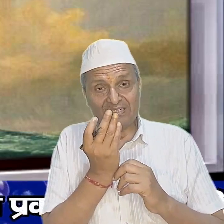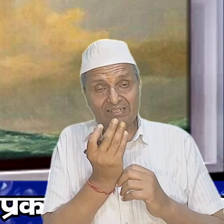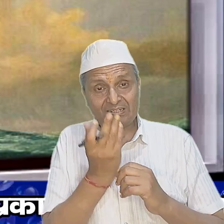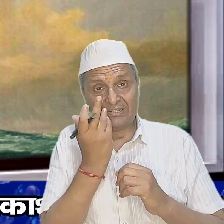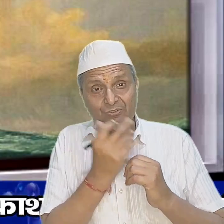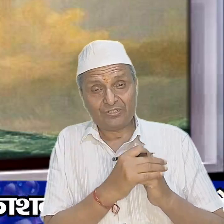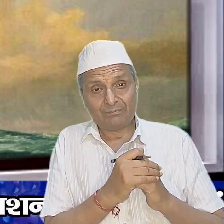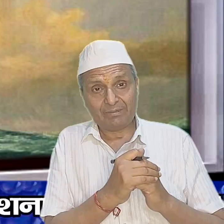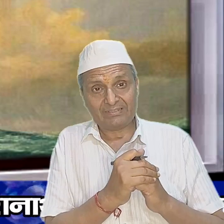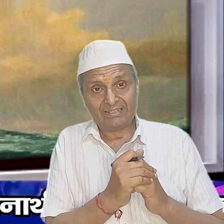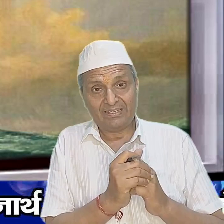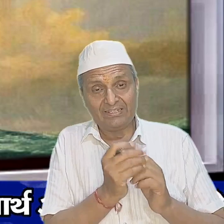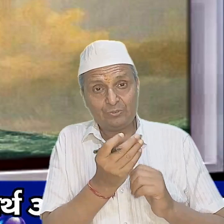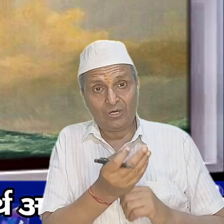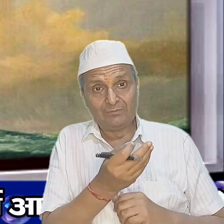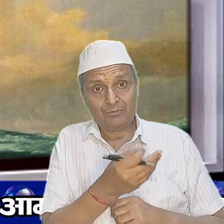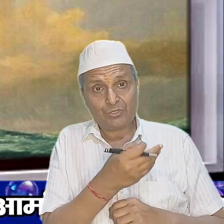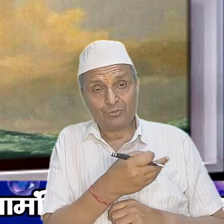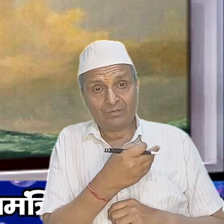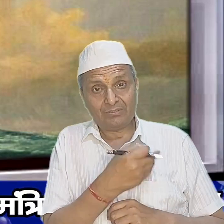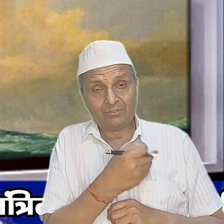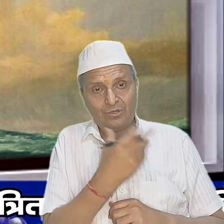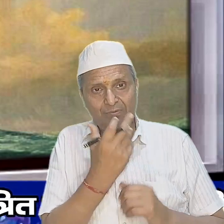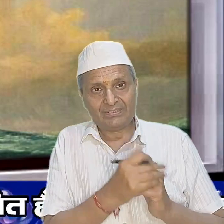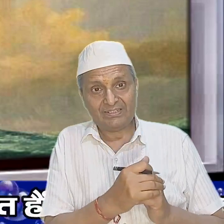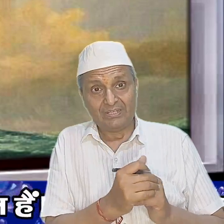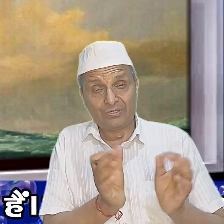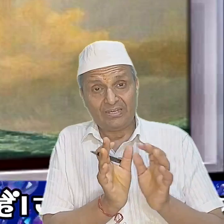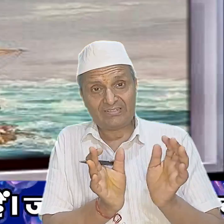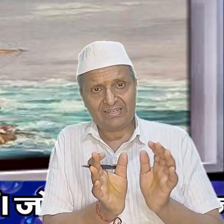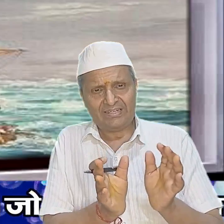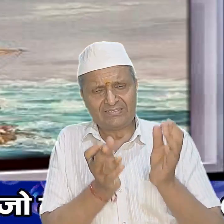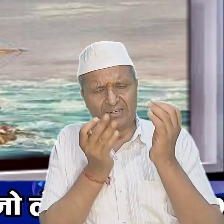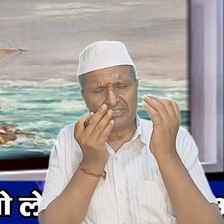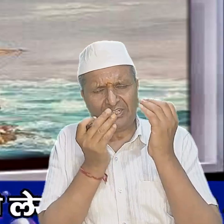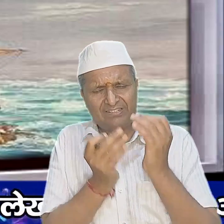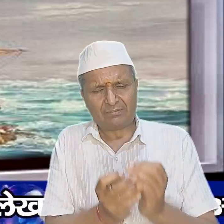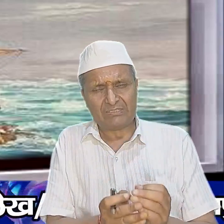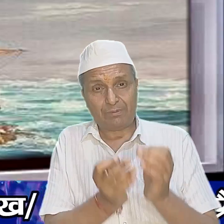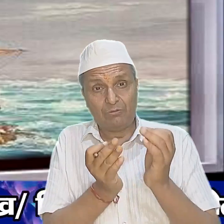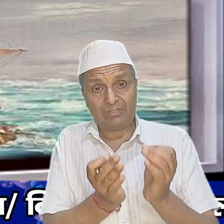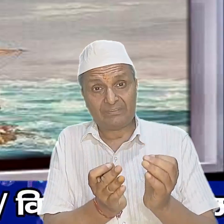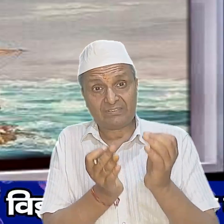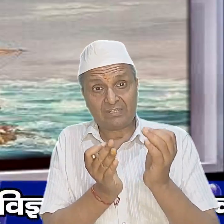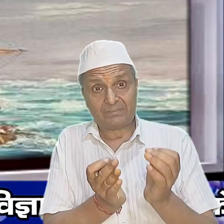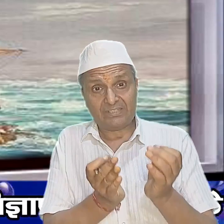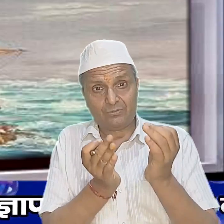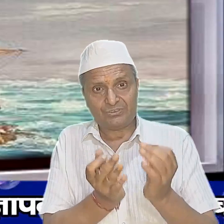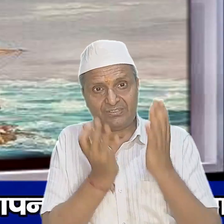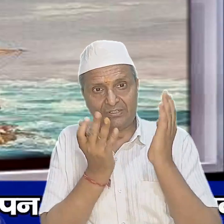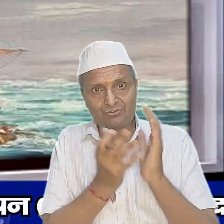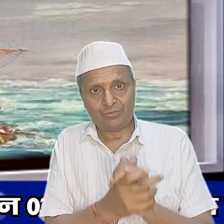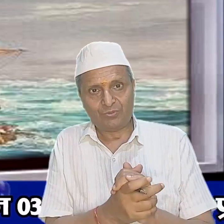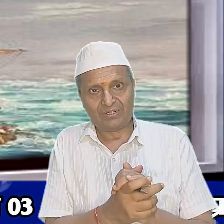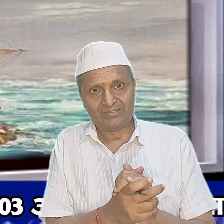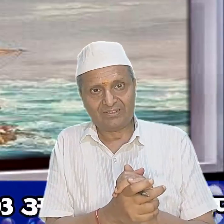ये सब आपको पता है। टेनिस की रुचि हो या फिर क्रिकेट की रुचि हो या फिर वॉलीबॉल की फुटबॉल की रुचि हो, वो सब पता है। इसके सिवाय ये आधुनिक मोबाइल